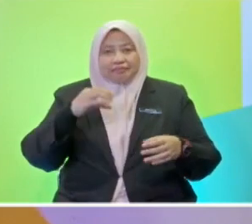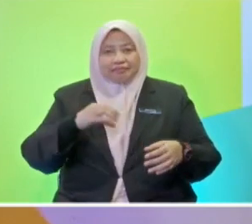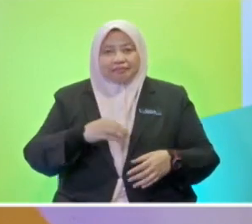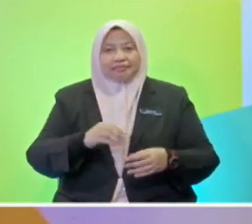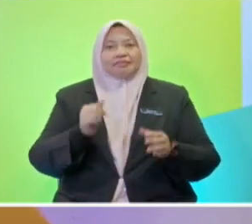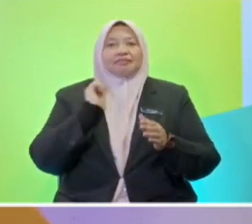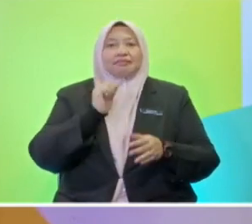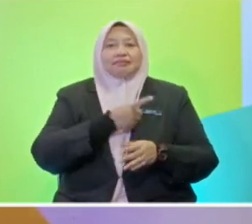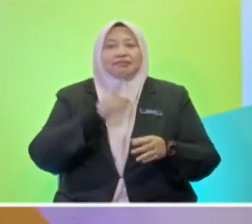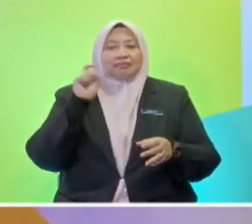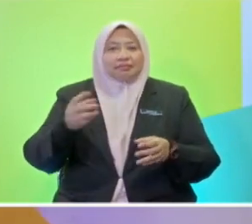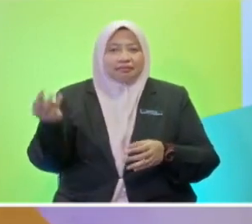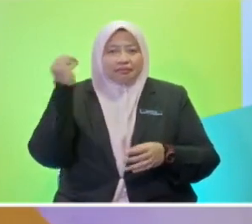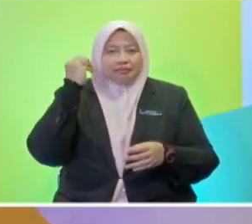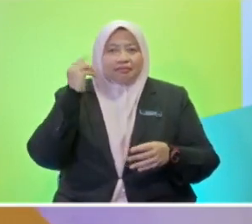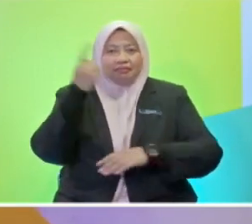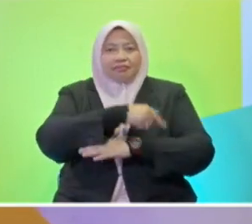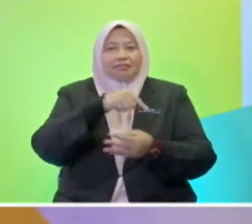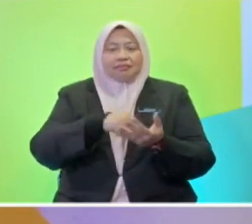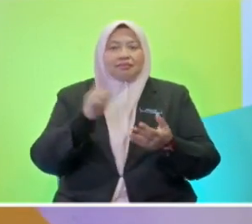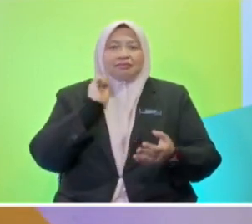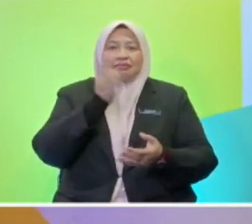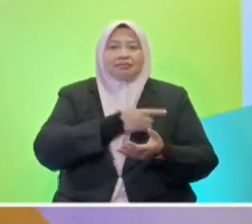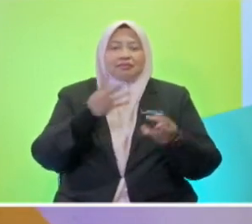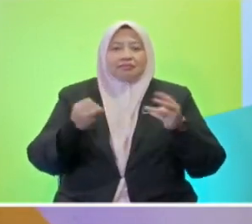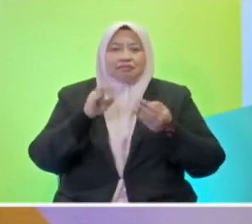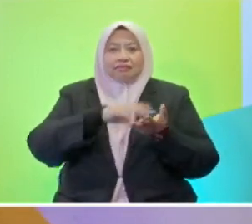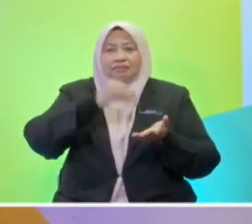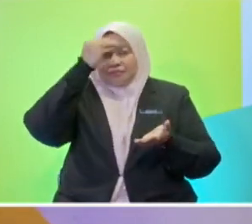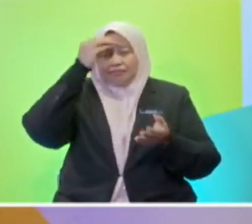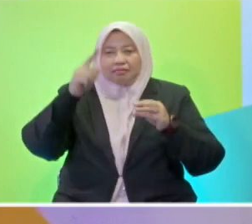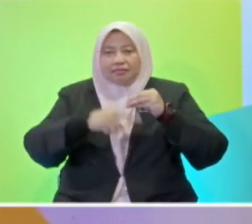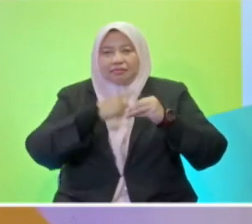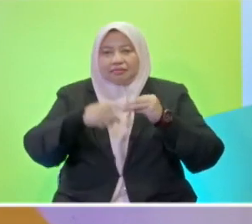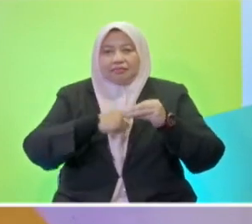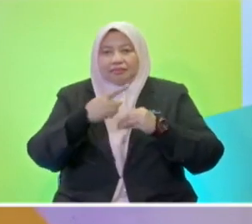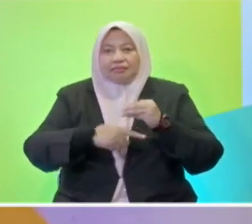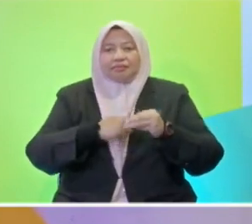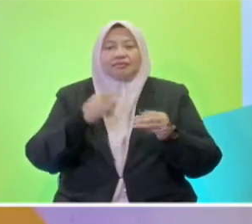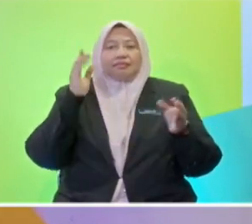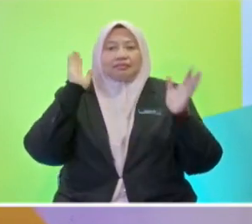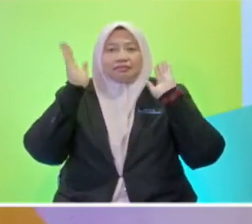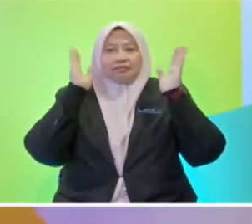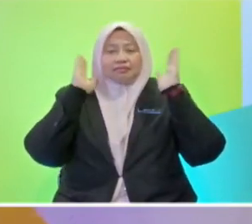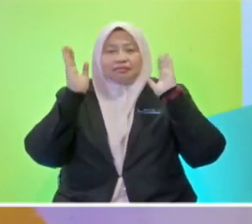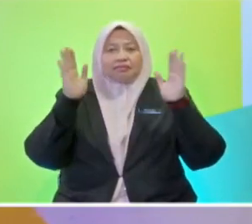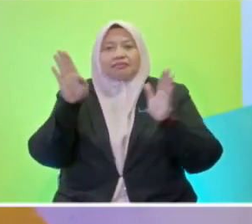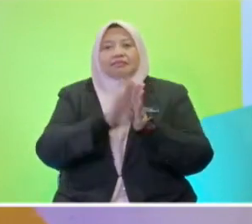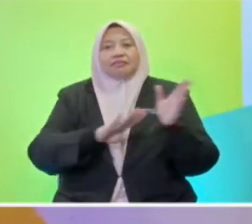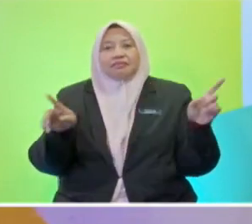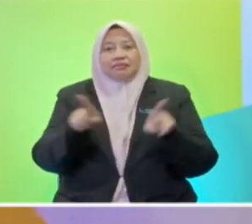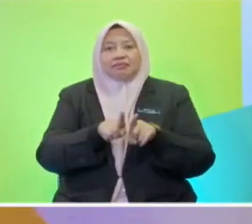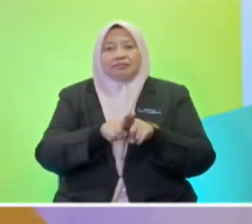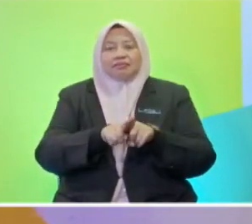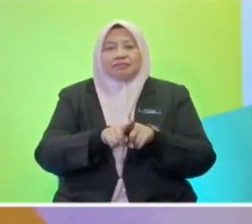dan semangat hari ini sebab kita tidak belajar tentang bahasa Melayu bersama dengan